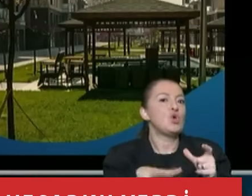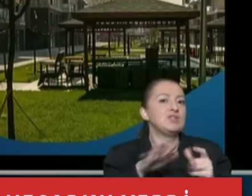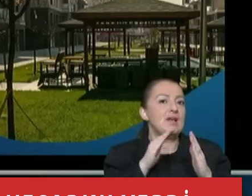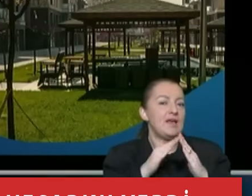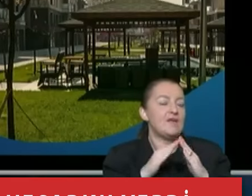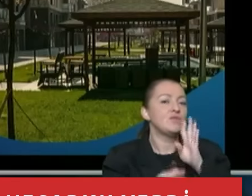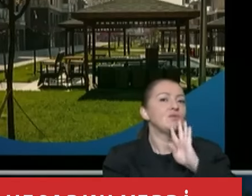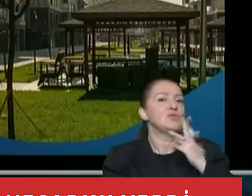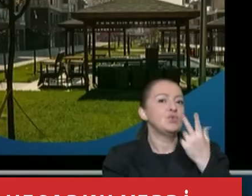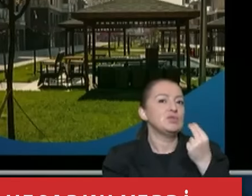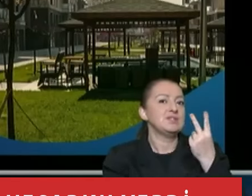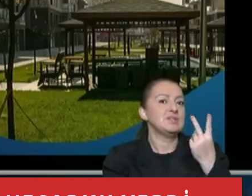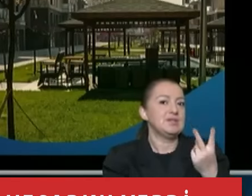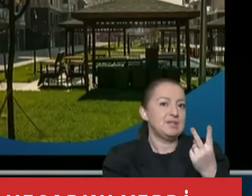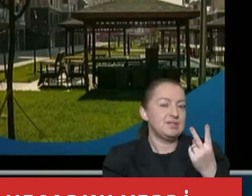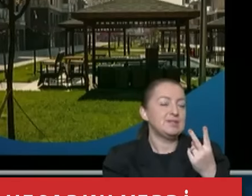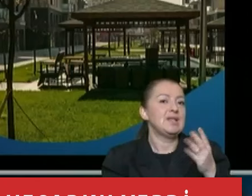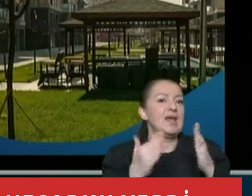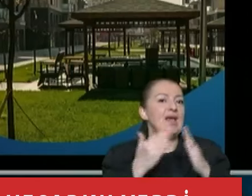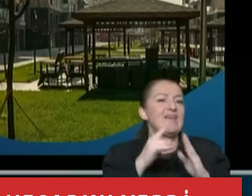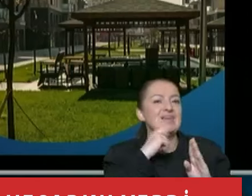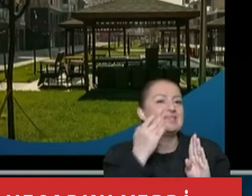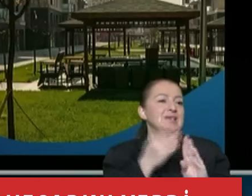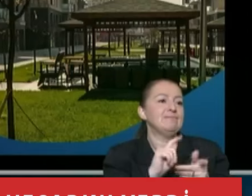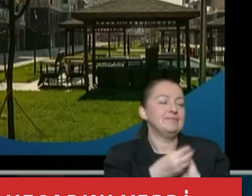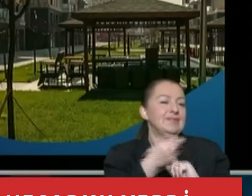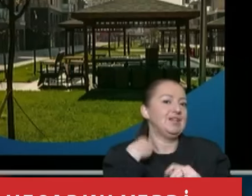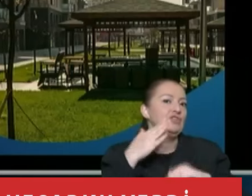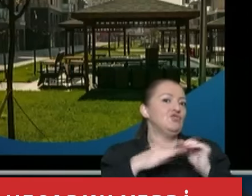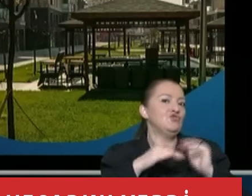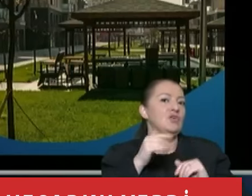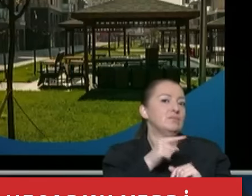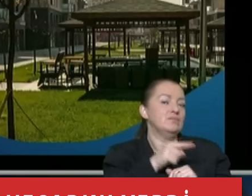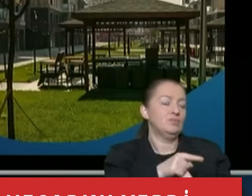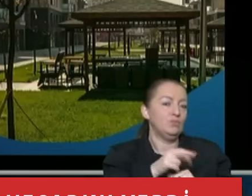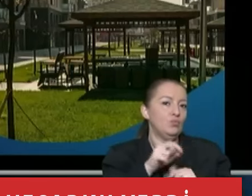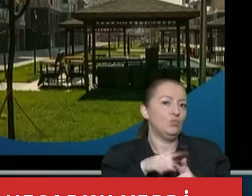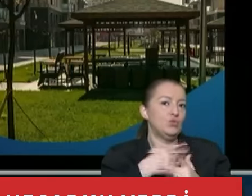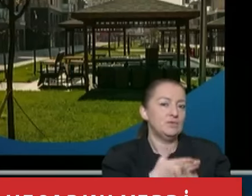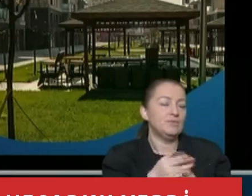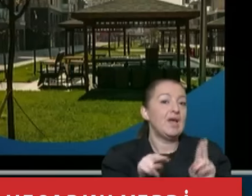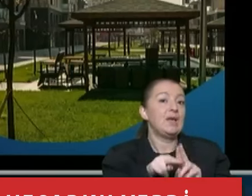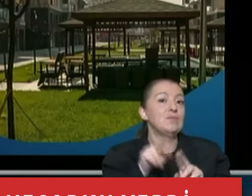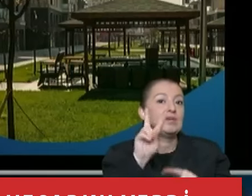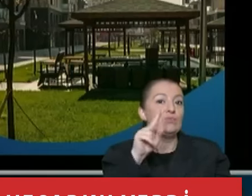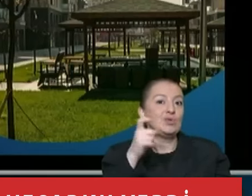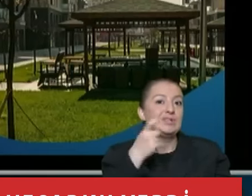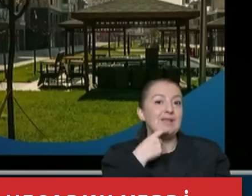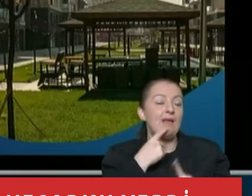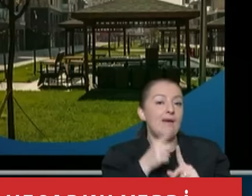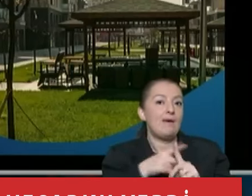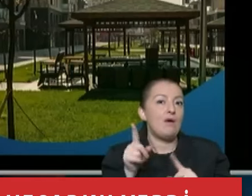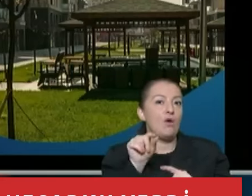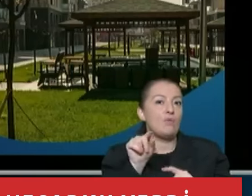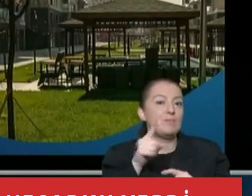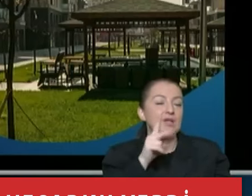432 isi ise kentsel dönüşüm projesidir Kiptaş 2019 yılından bu yana